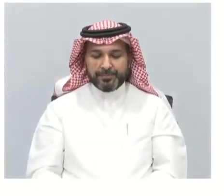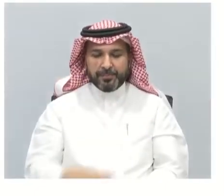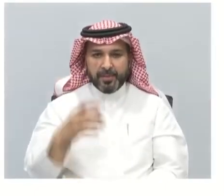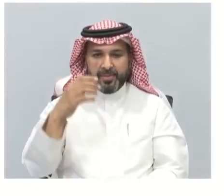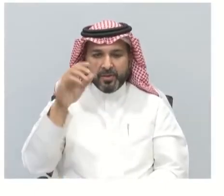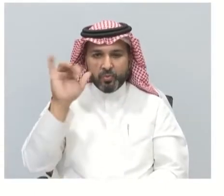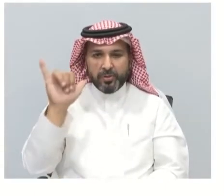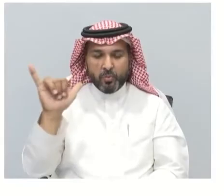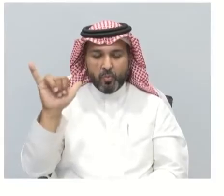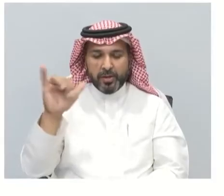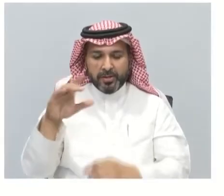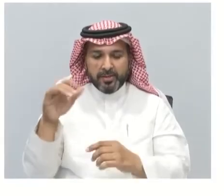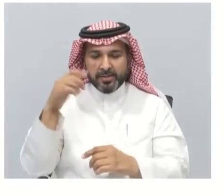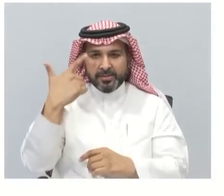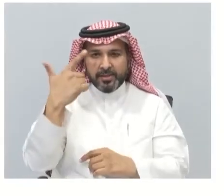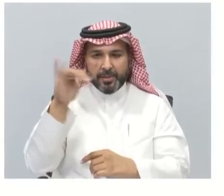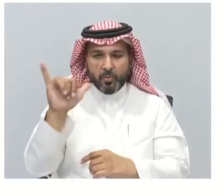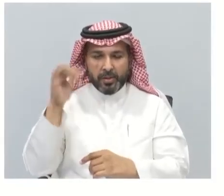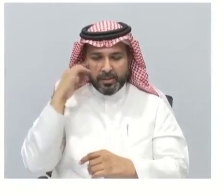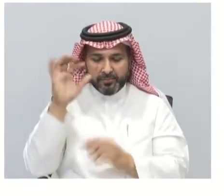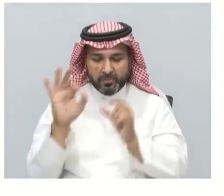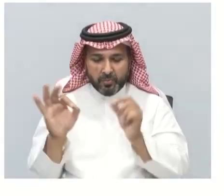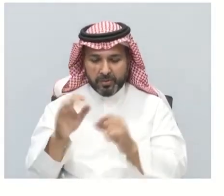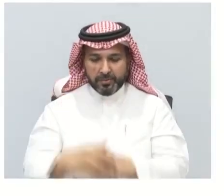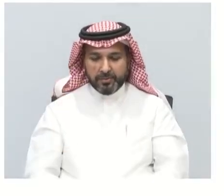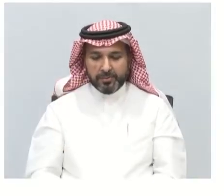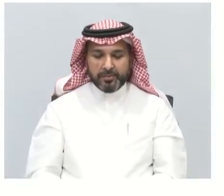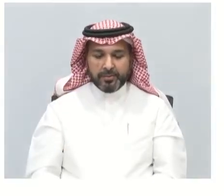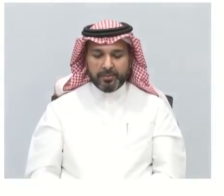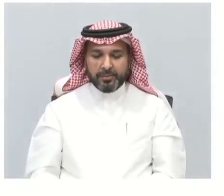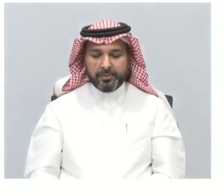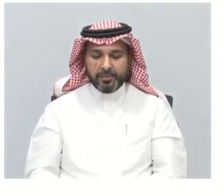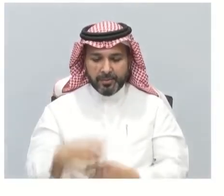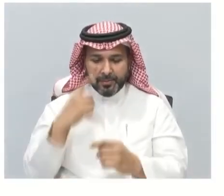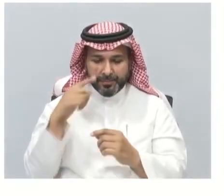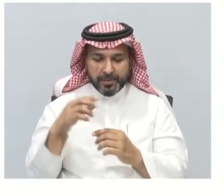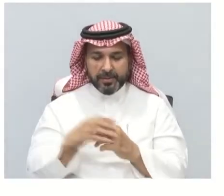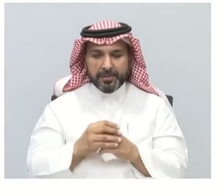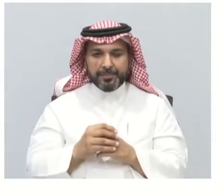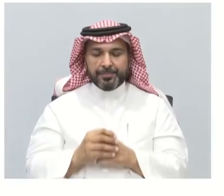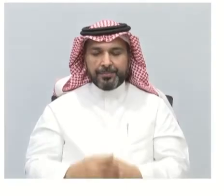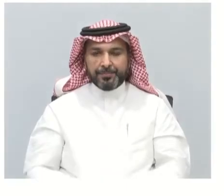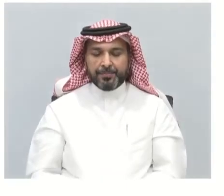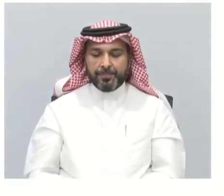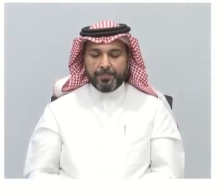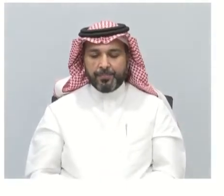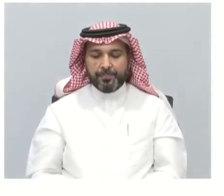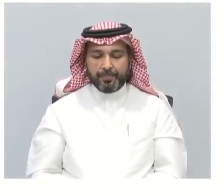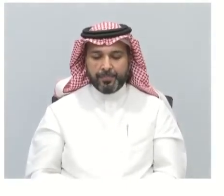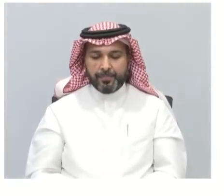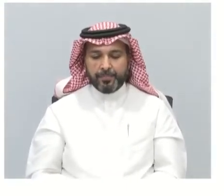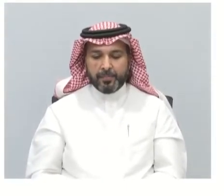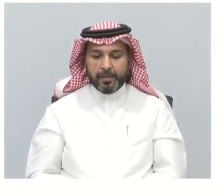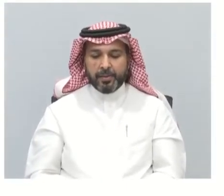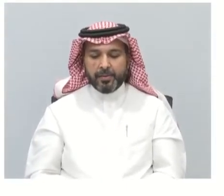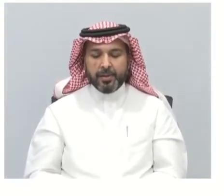وهنا ايش هنا واي اذا نعوض بينهم سبعه بالواي والاكس بواحد اذا س يساوي سالب ا زائد ب وبالتالي ب